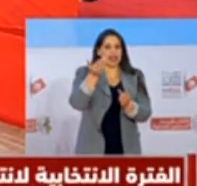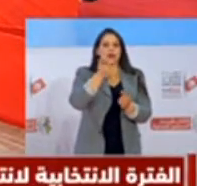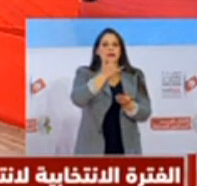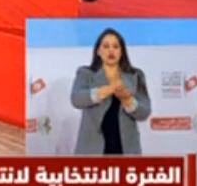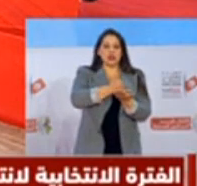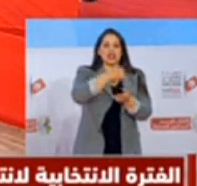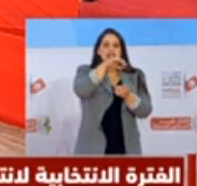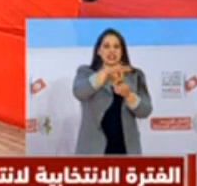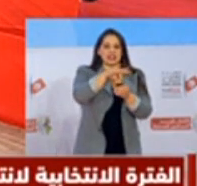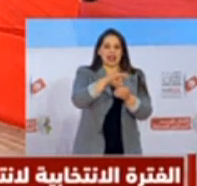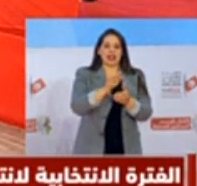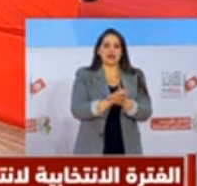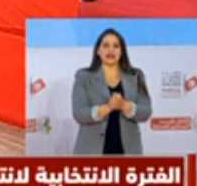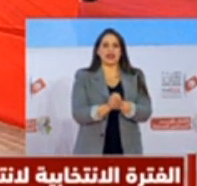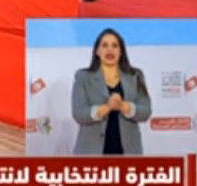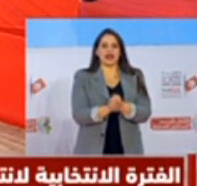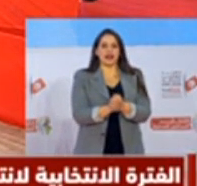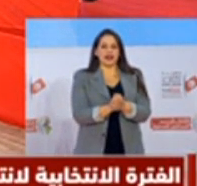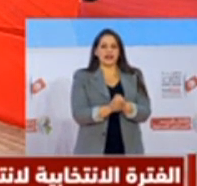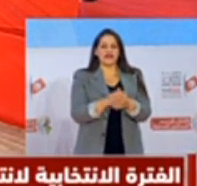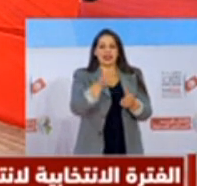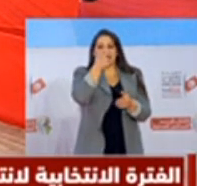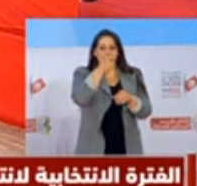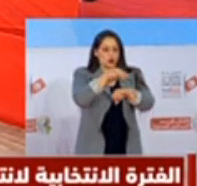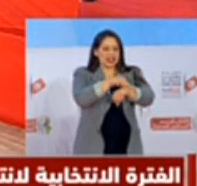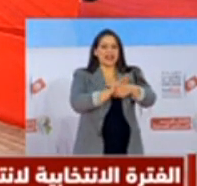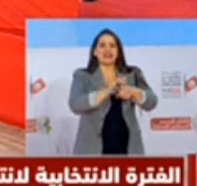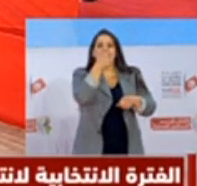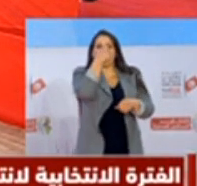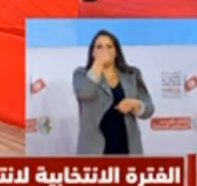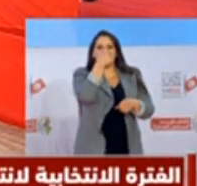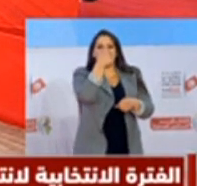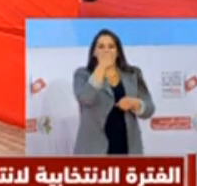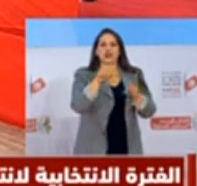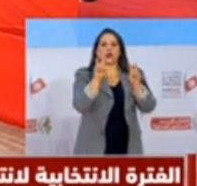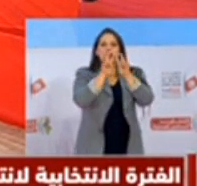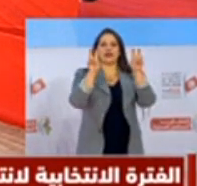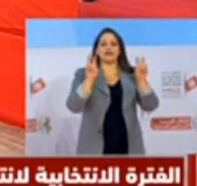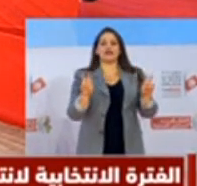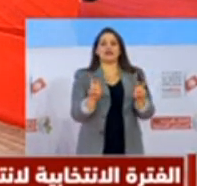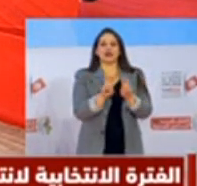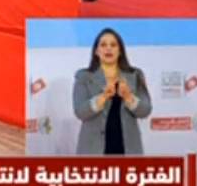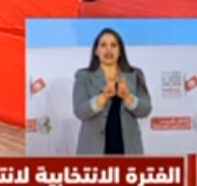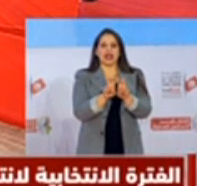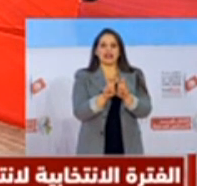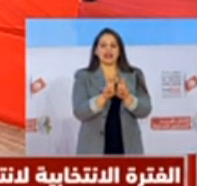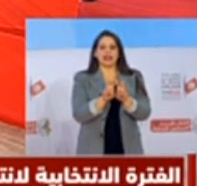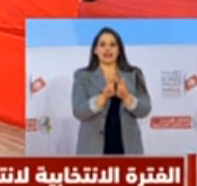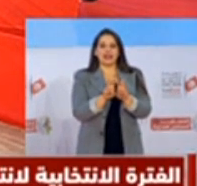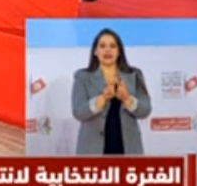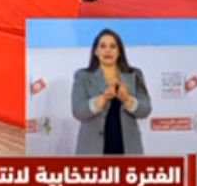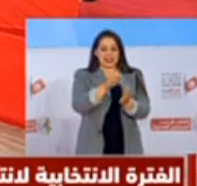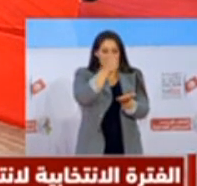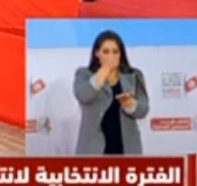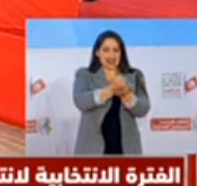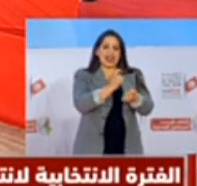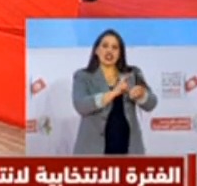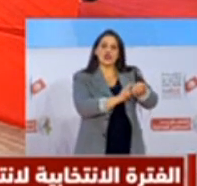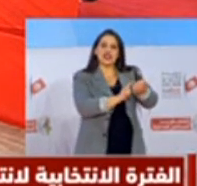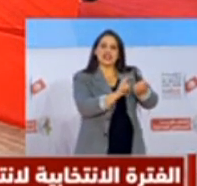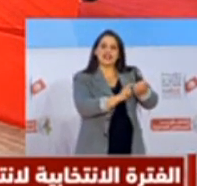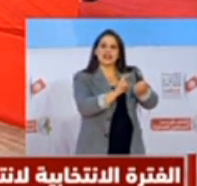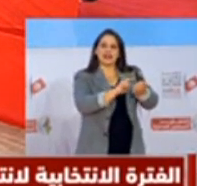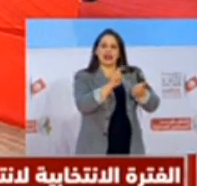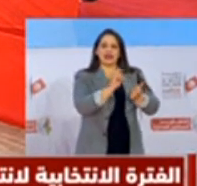يتم تركيز المجلس الوطني للجهات والاقاليم مطلع شهر ابريل القادم كاقصى تقدير وهذا في تماه مع